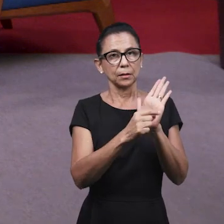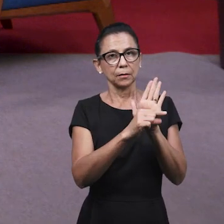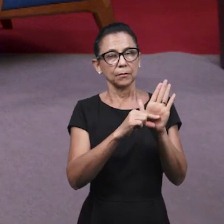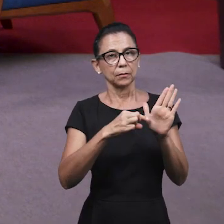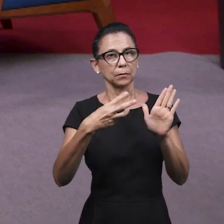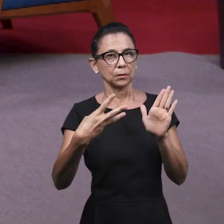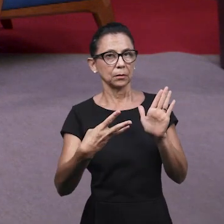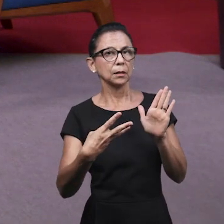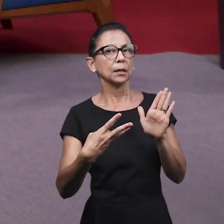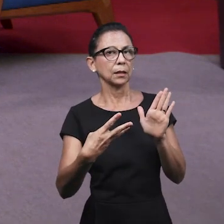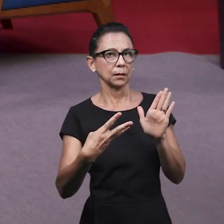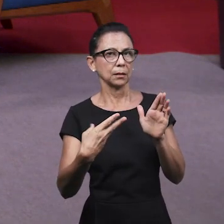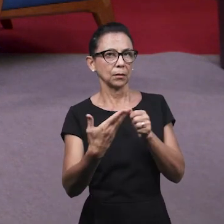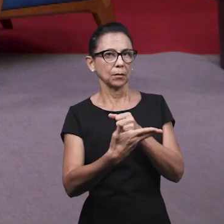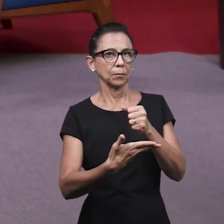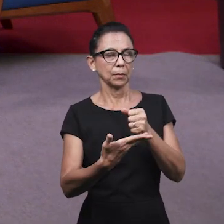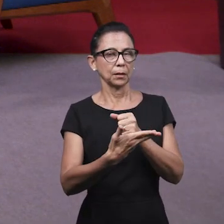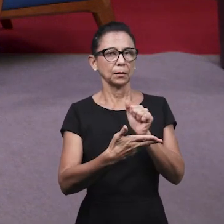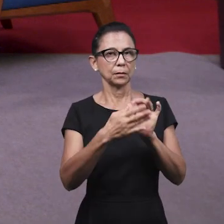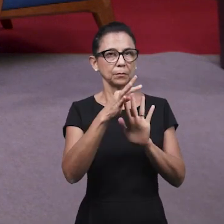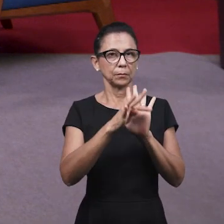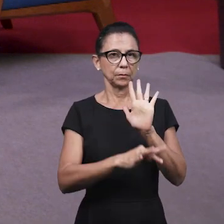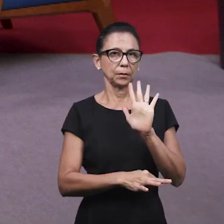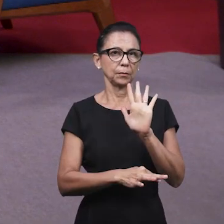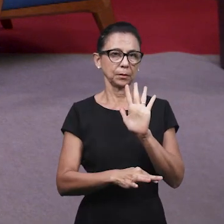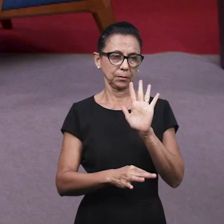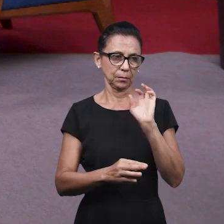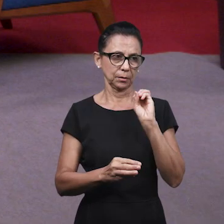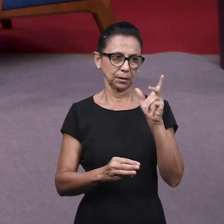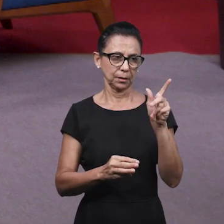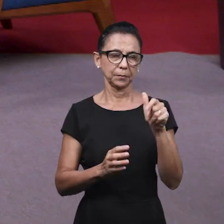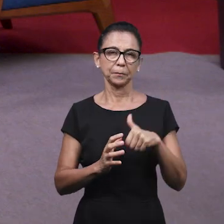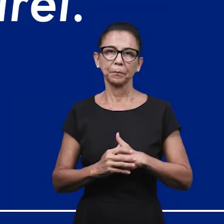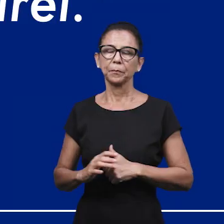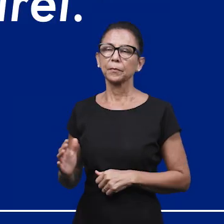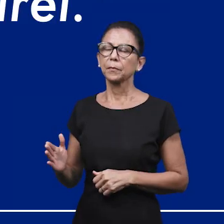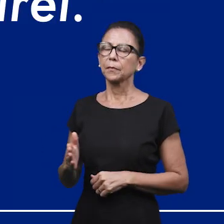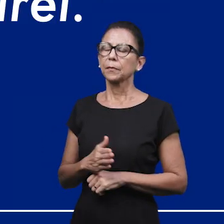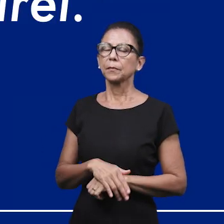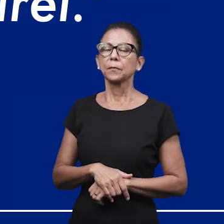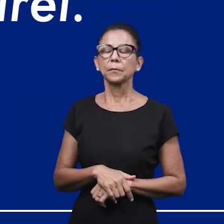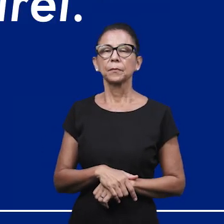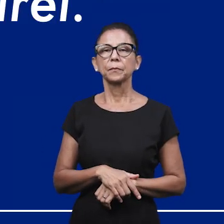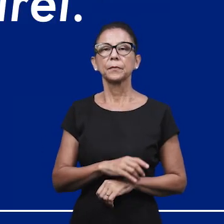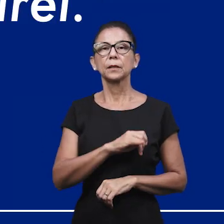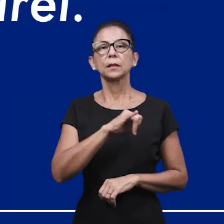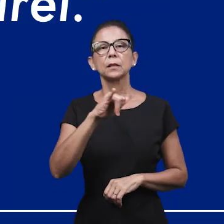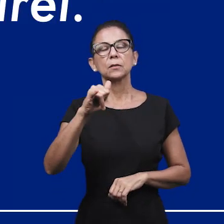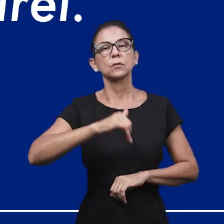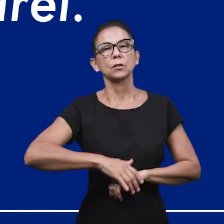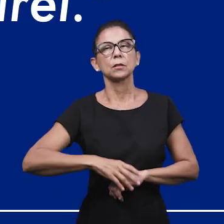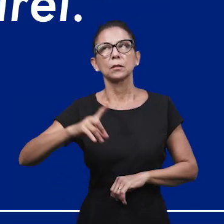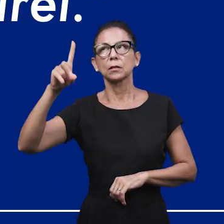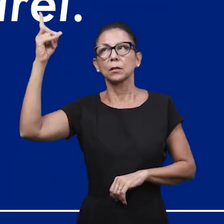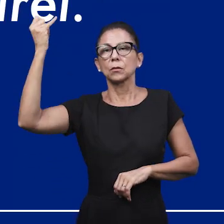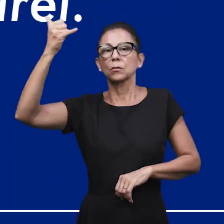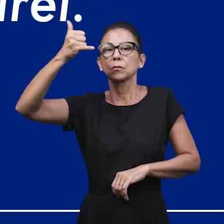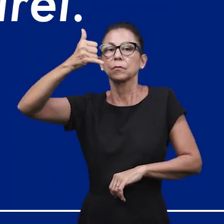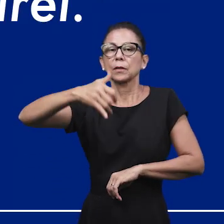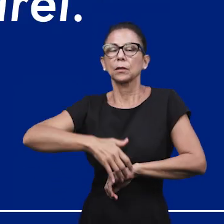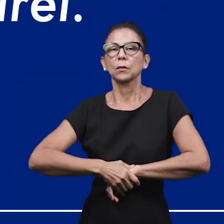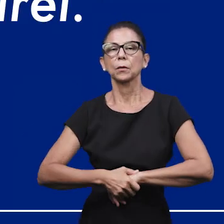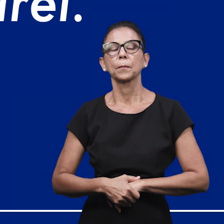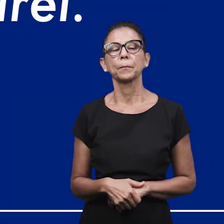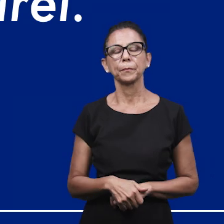séquence, le verset 3, parce que nous avons déjà toute la composition biblique. Donc, il a dit, prends ton